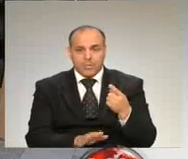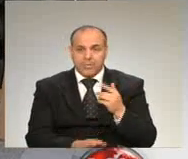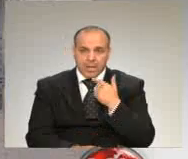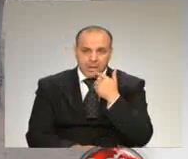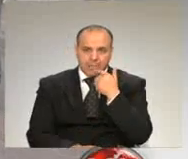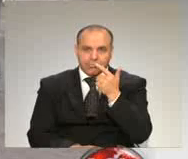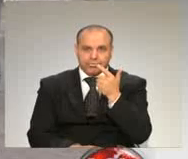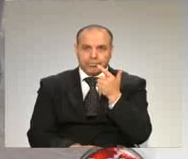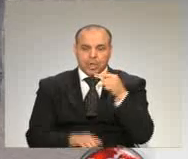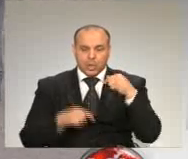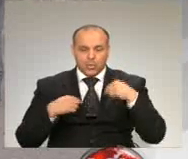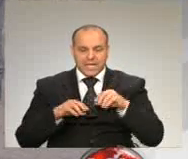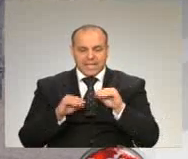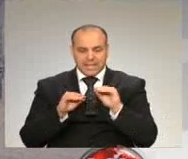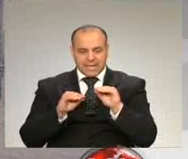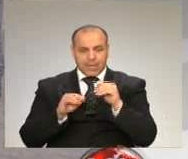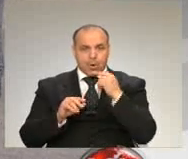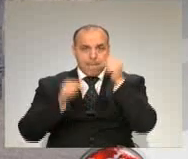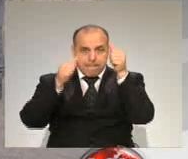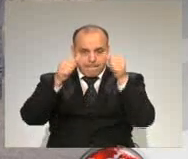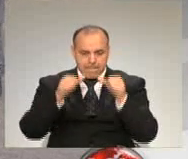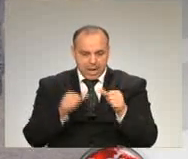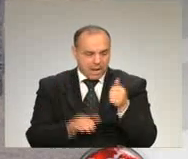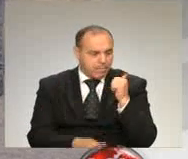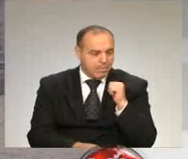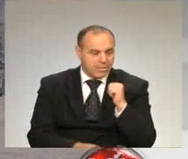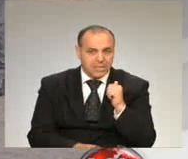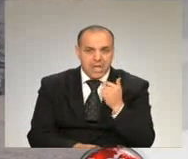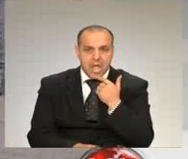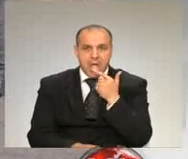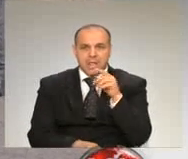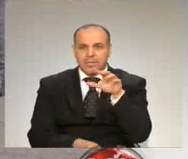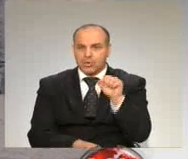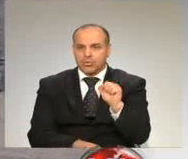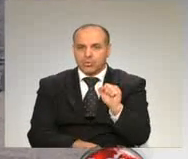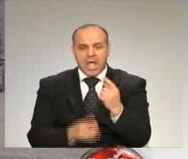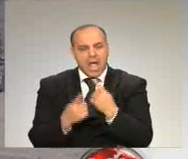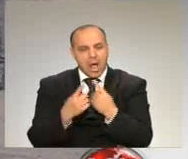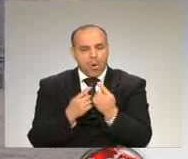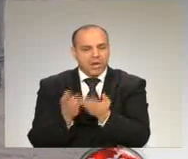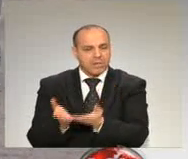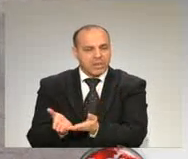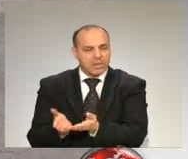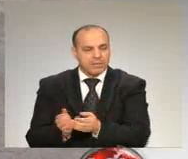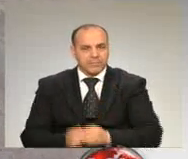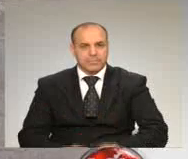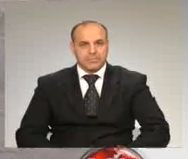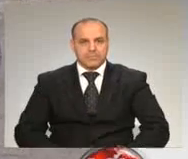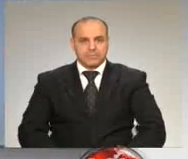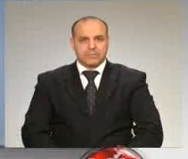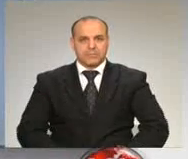جانبها أكدت وزارة التربية في بلاغ لها أمس تمسكها بالحوار.